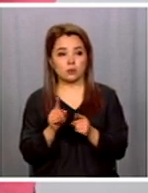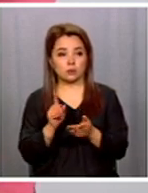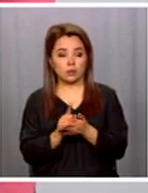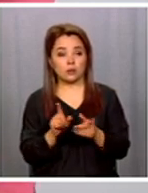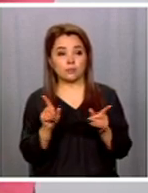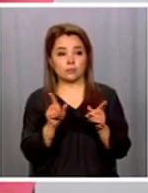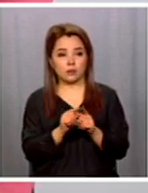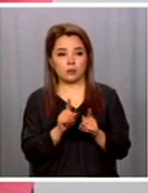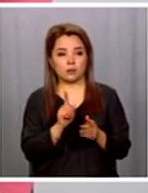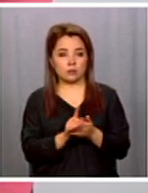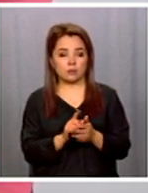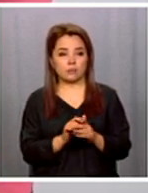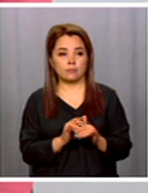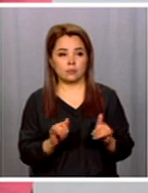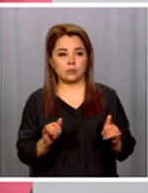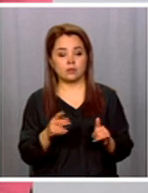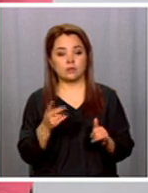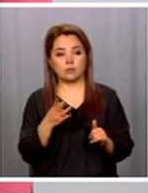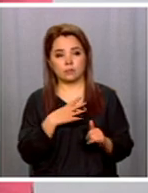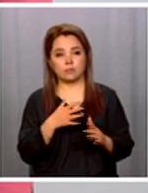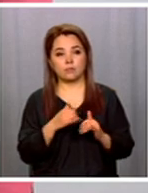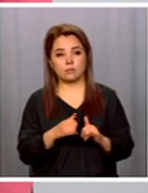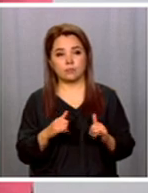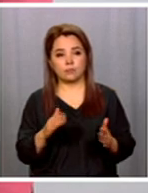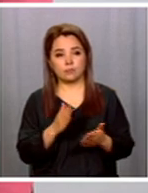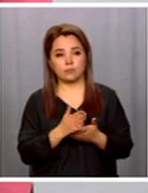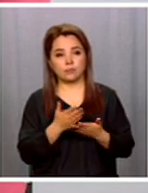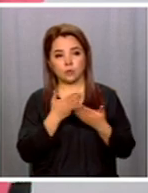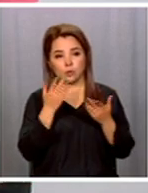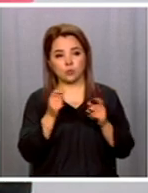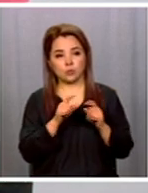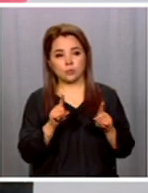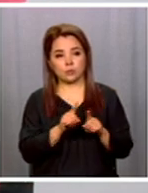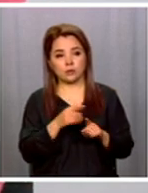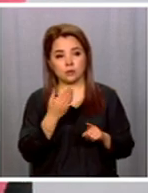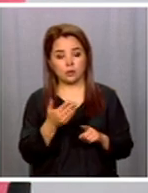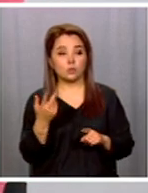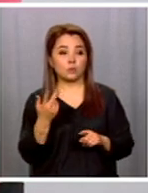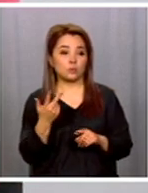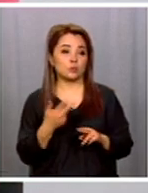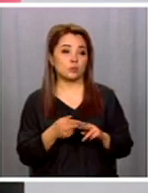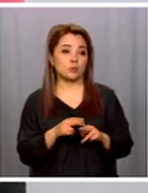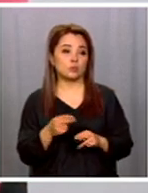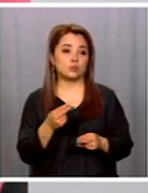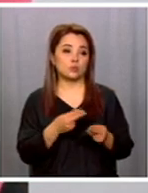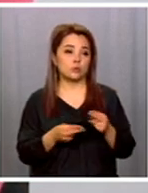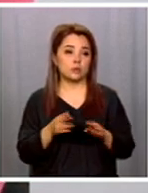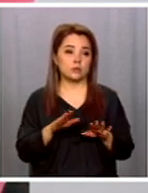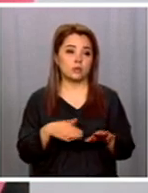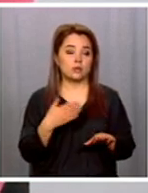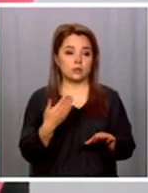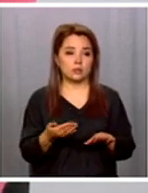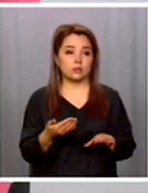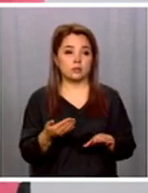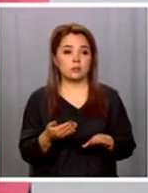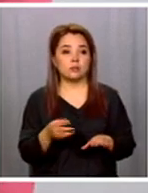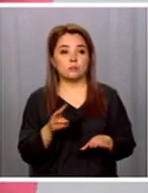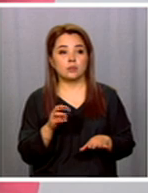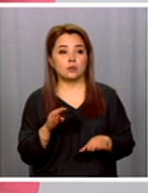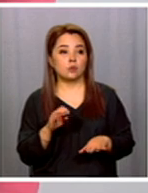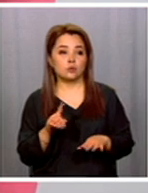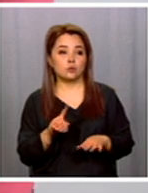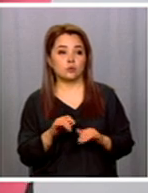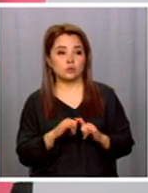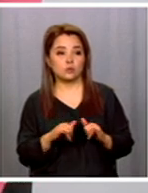бойынша сіздер өткен сабақта оқыған болатынсыздар. Ал үшінші суретте, балалар, бұл жерде митоз жолымен